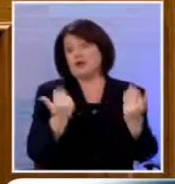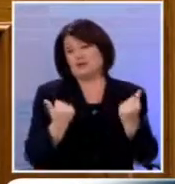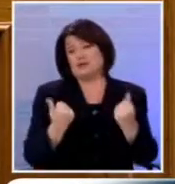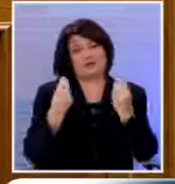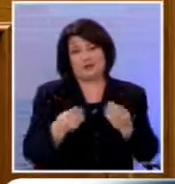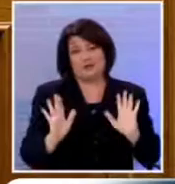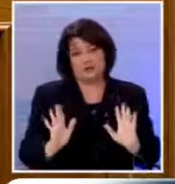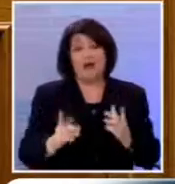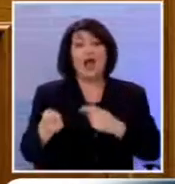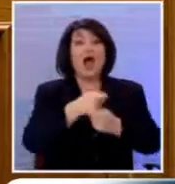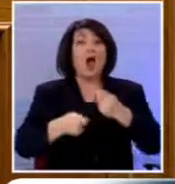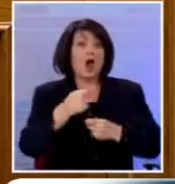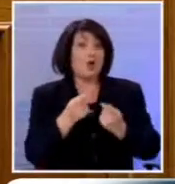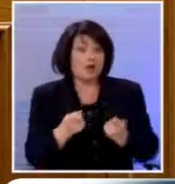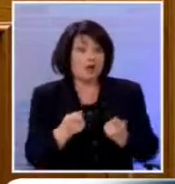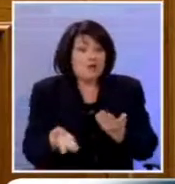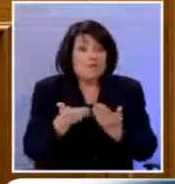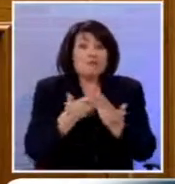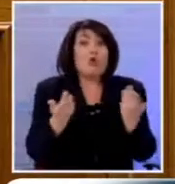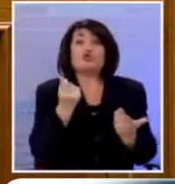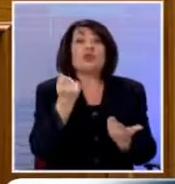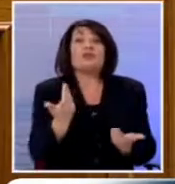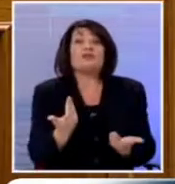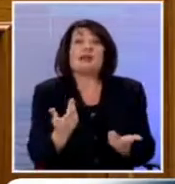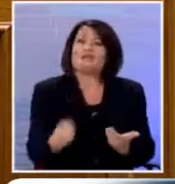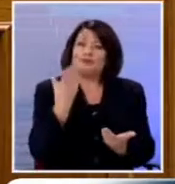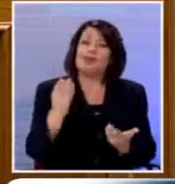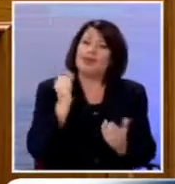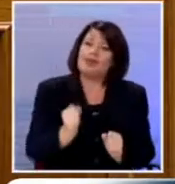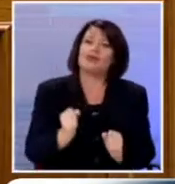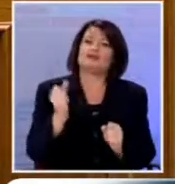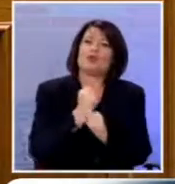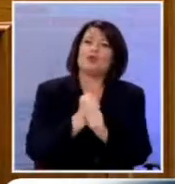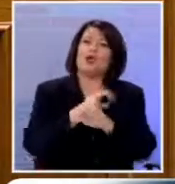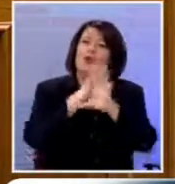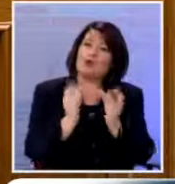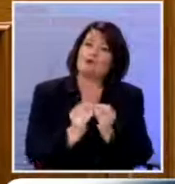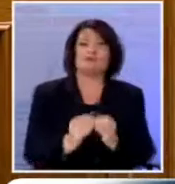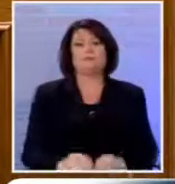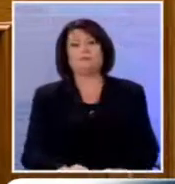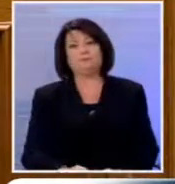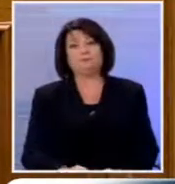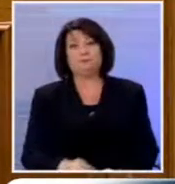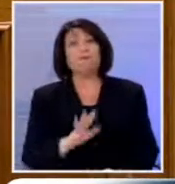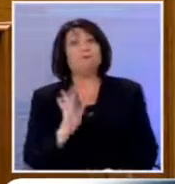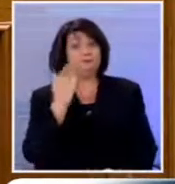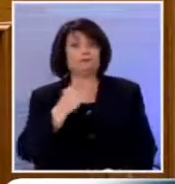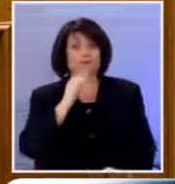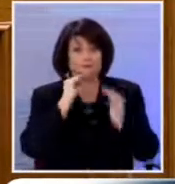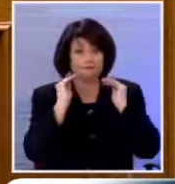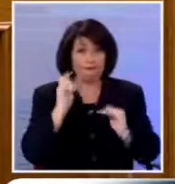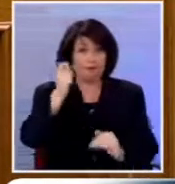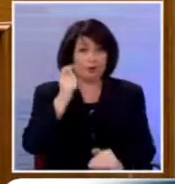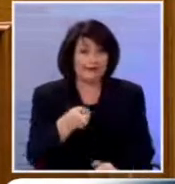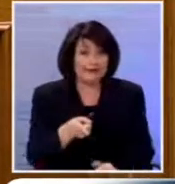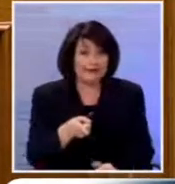Η τόνωση της αγοράς, αντίθετα, θα δημιουργήσει νέες ευκαιρίες, νέες θέσεις. Εάν συνεχιστεί η πολιτική σας, σε λίγο στην Ελλάδα δεν